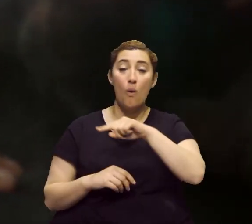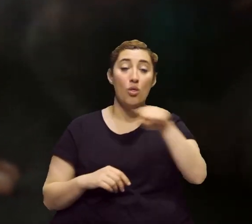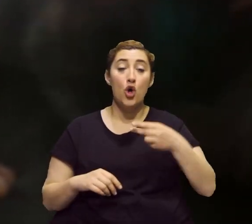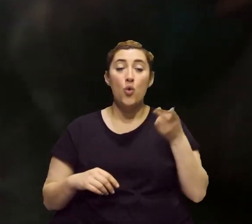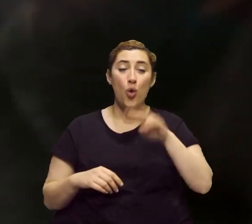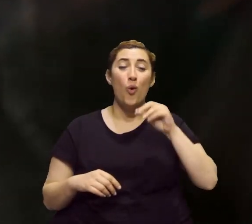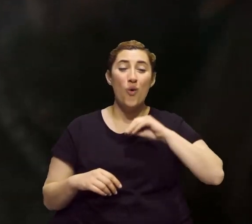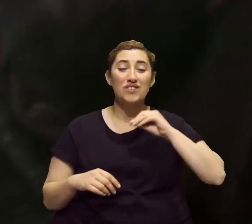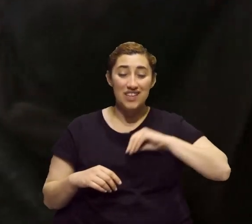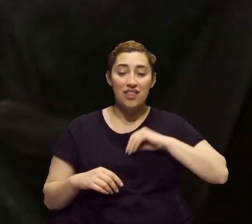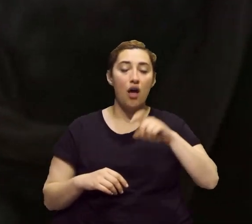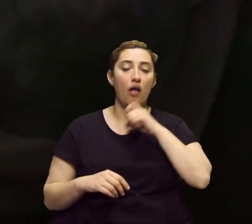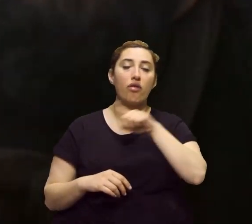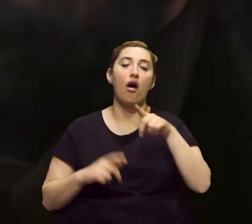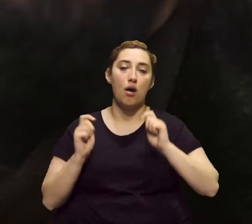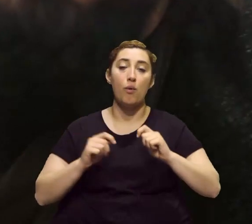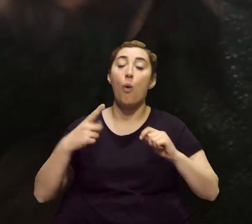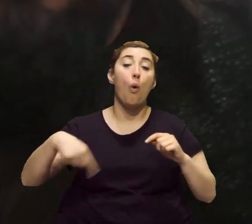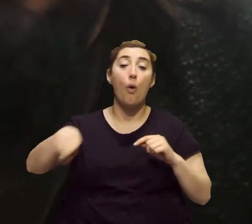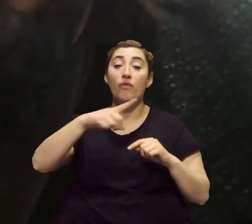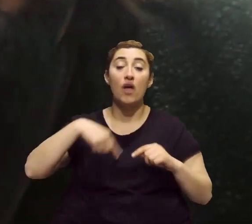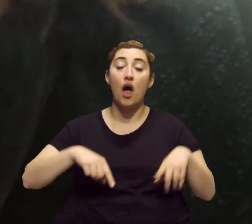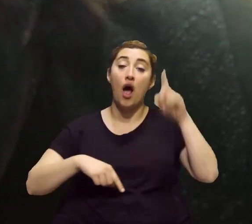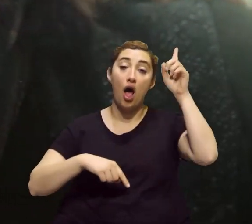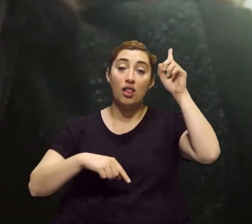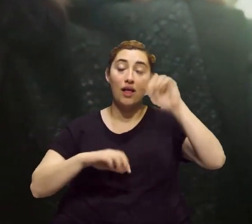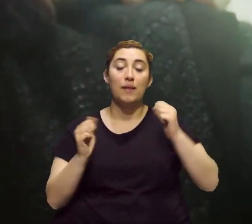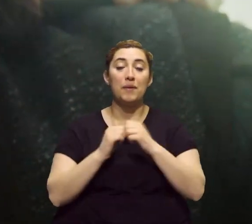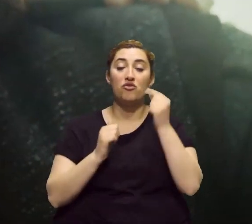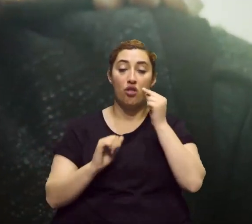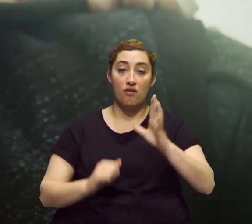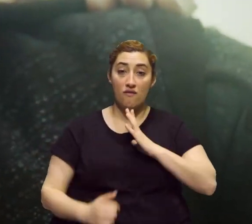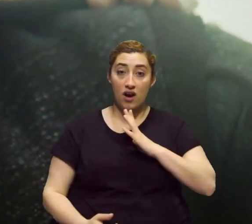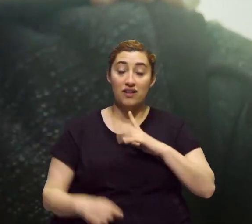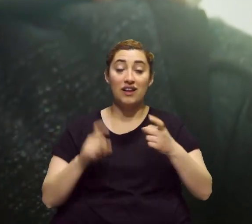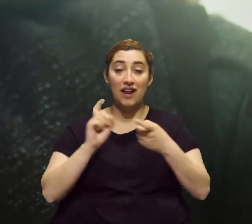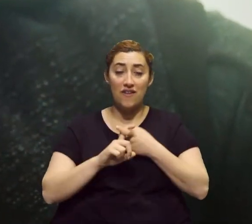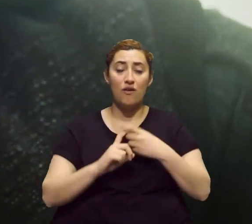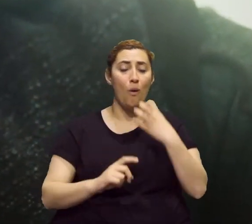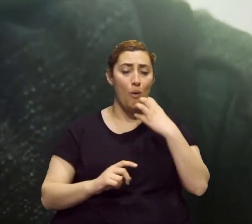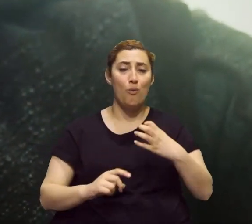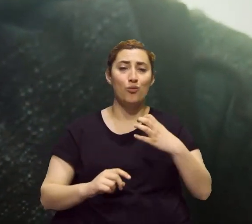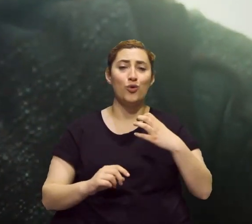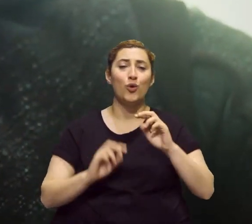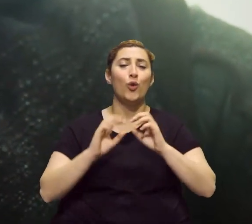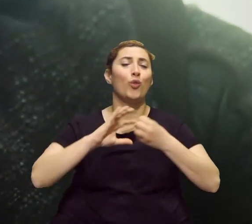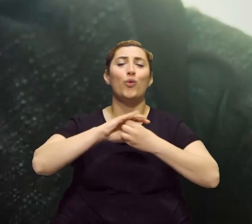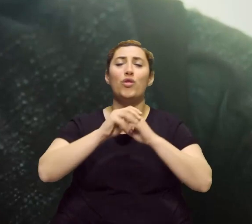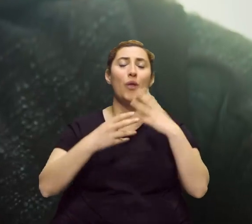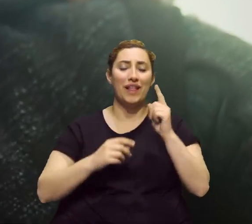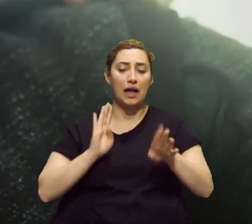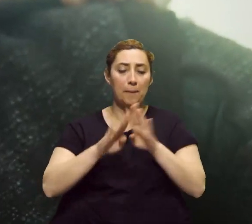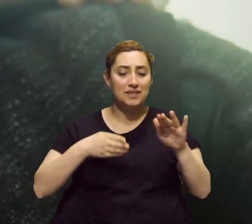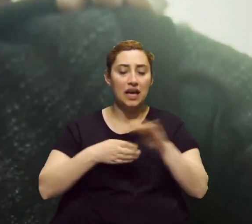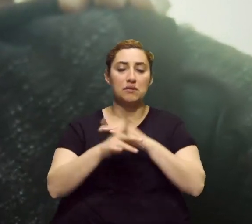onların öldüğünü zannetmekle yanılıyorlar. Onlar Allah katında diridirler ve baki alemin ilk kapısından